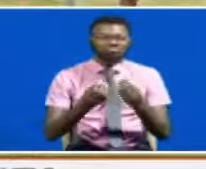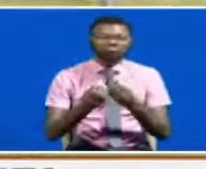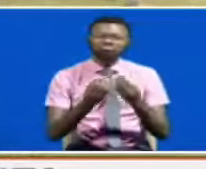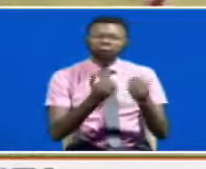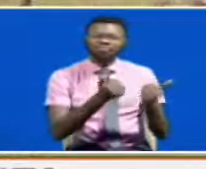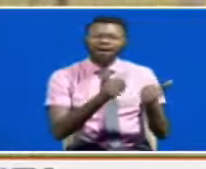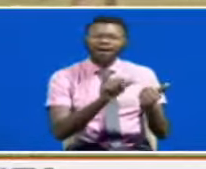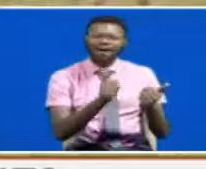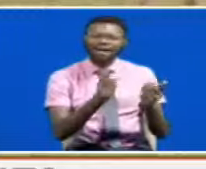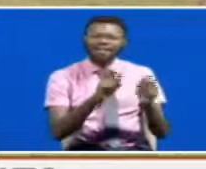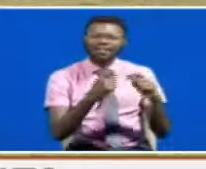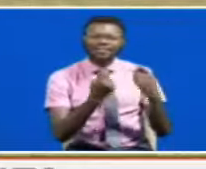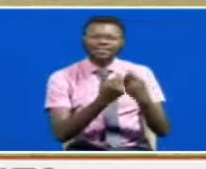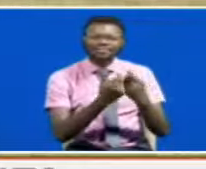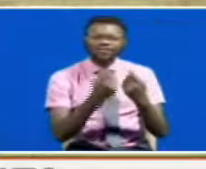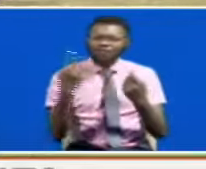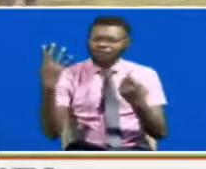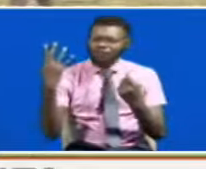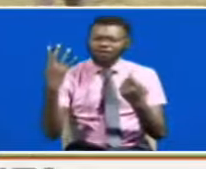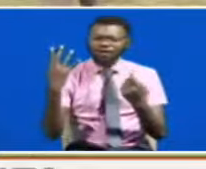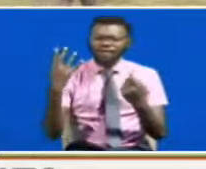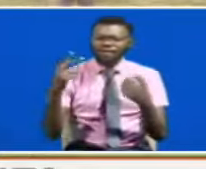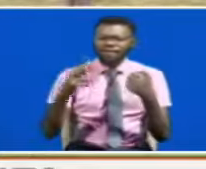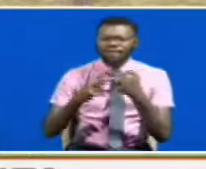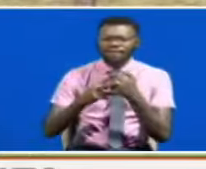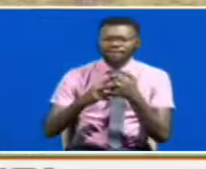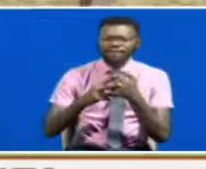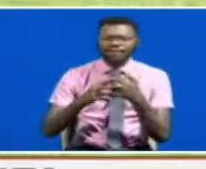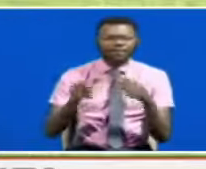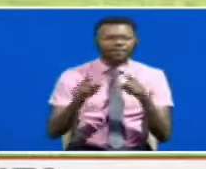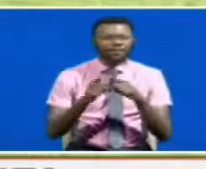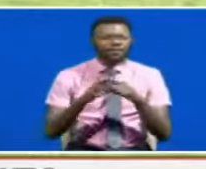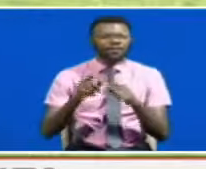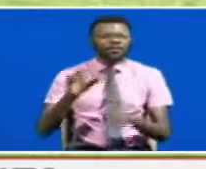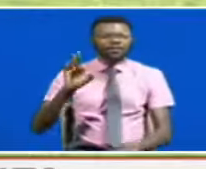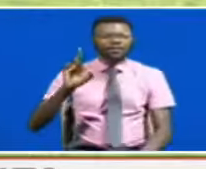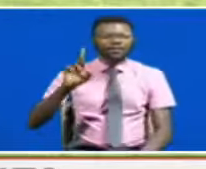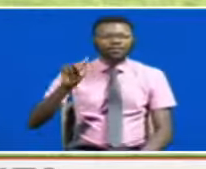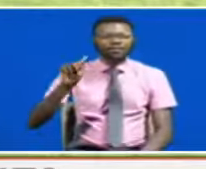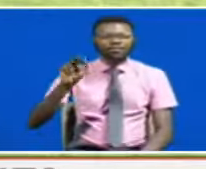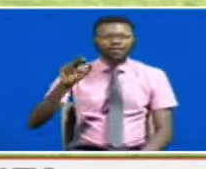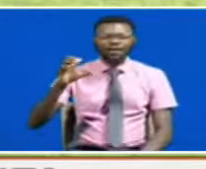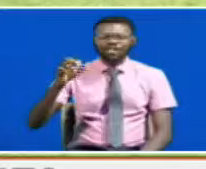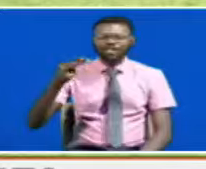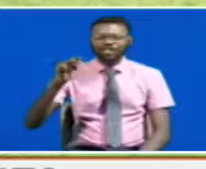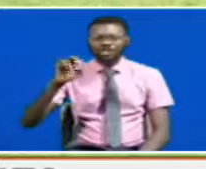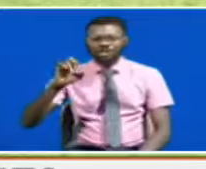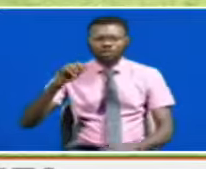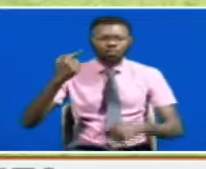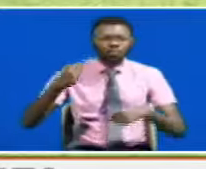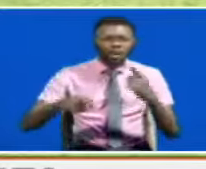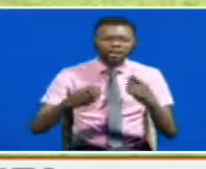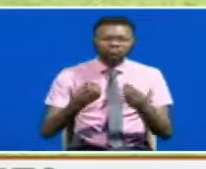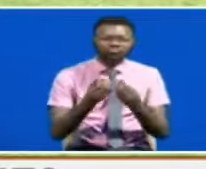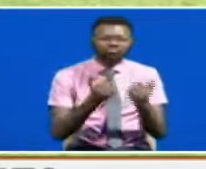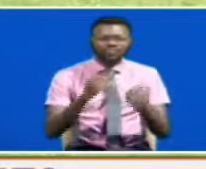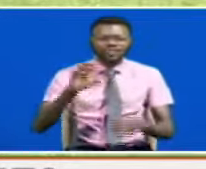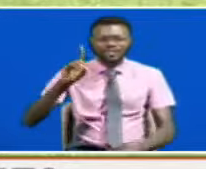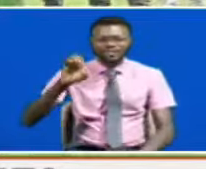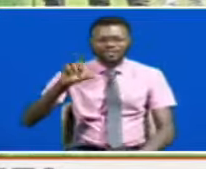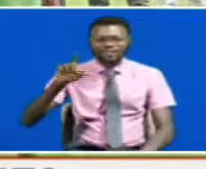Kipsiele kutoka Tinderet mabao 14-7. Kwa upande wa kinadada, Franchise imejishindia taji hilo baada ya kuwabwaga timu ya Delta